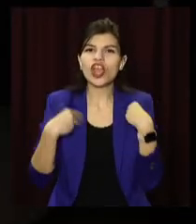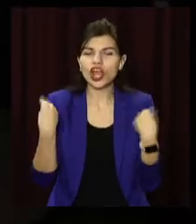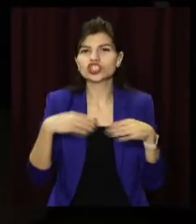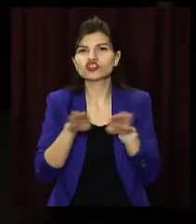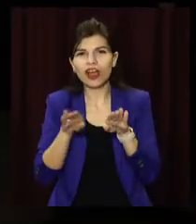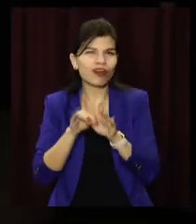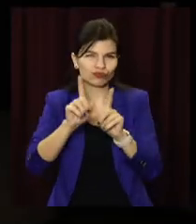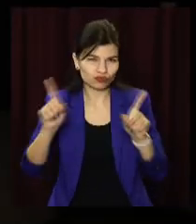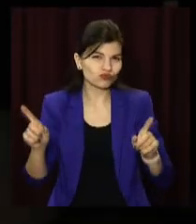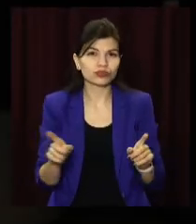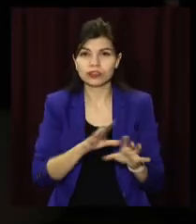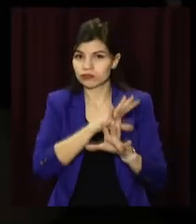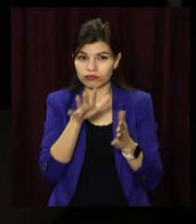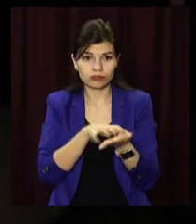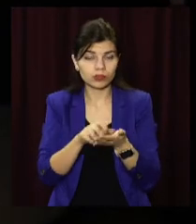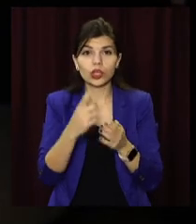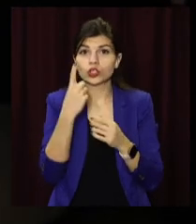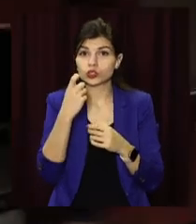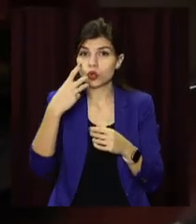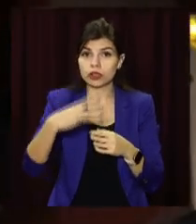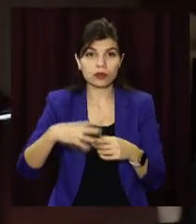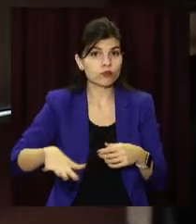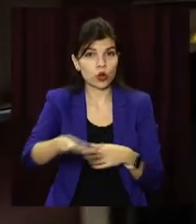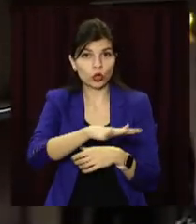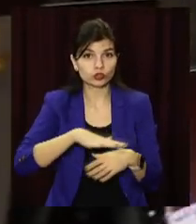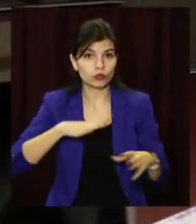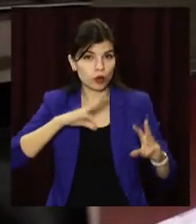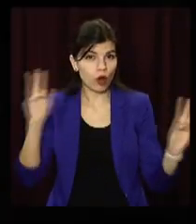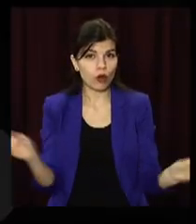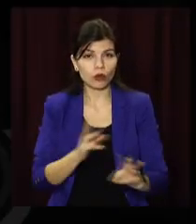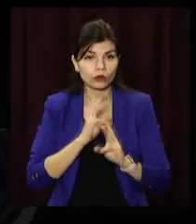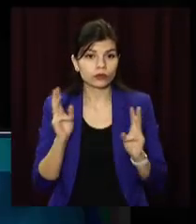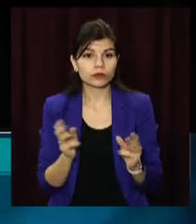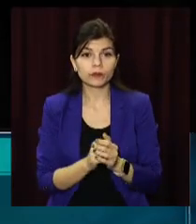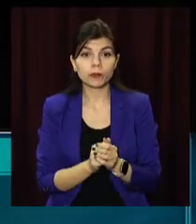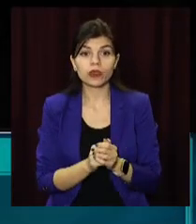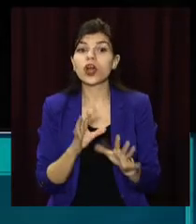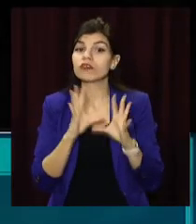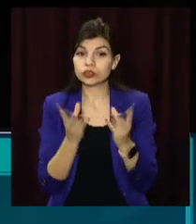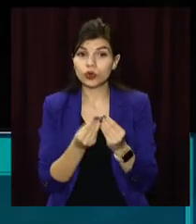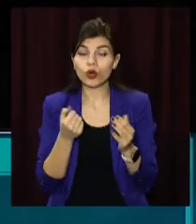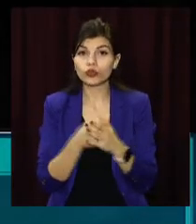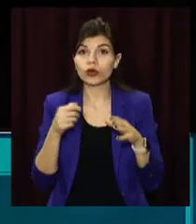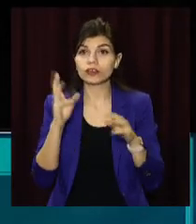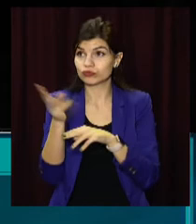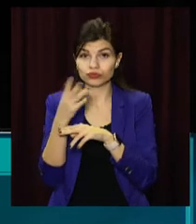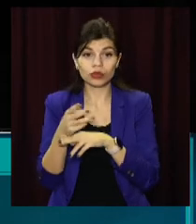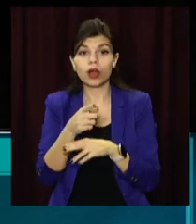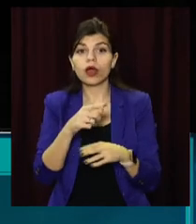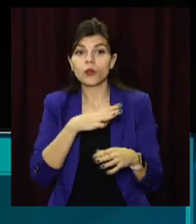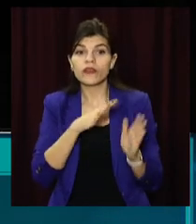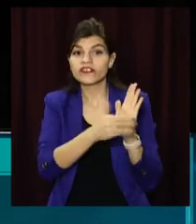дах будинку. Площа пожежі склала 130 квадратних метрів. Всього до гасіння пожежі було